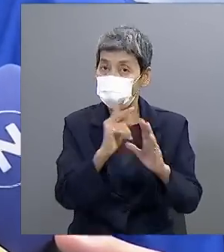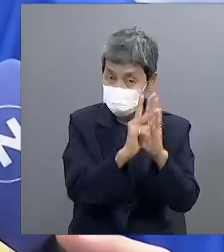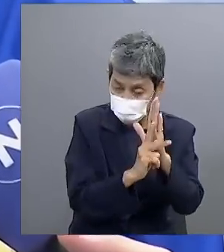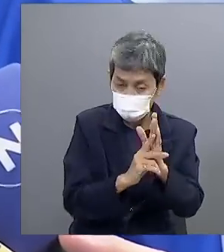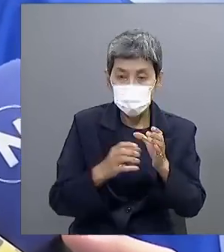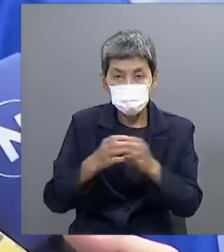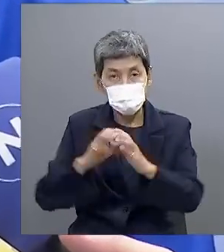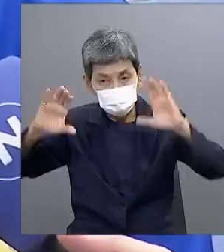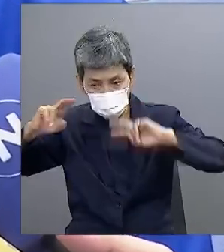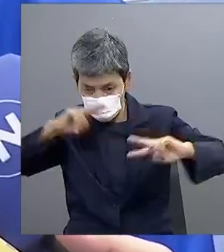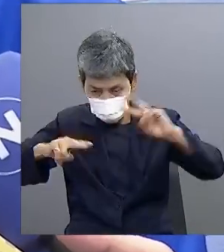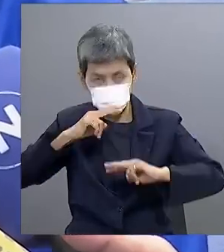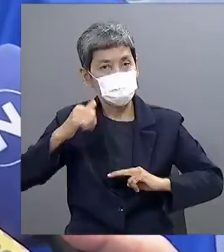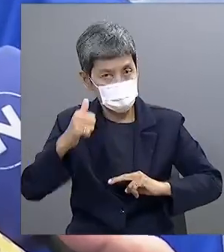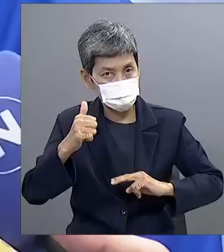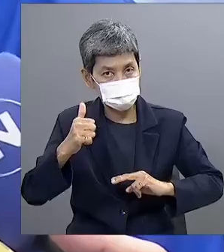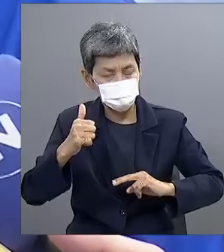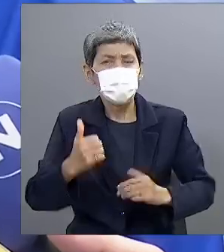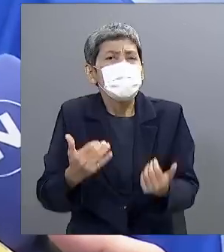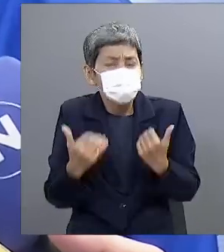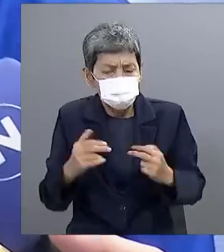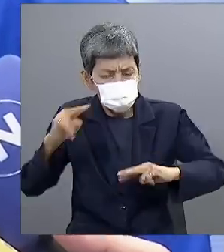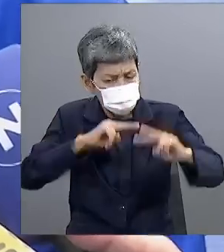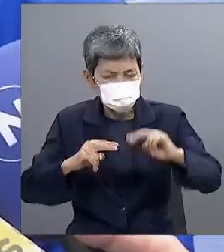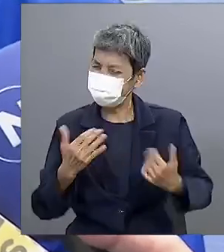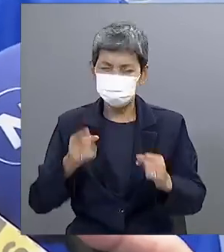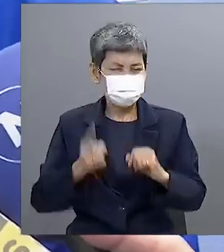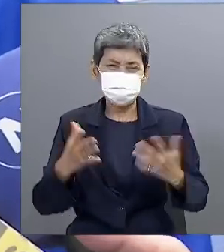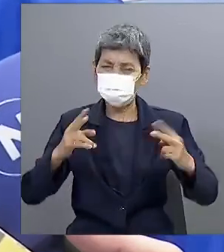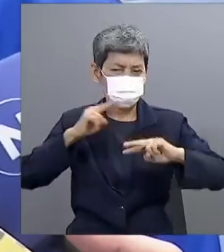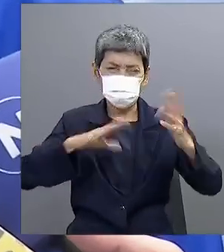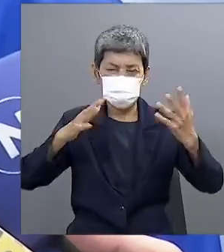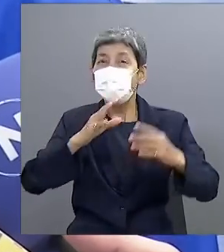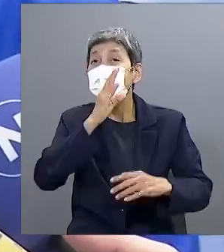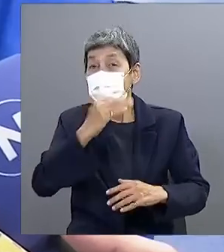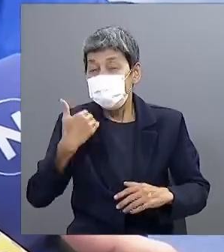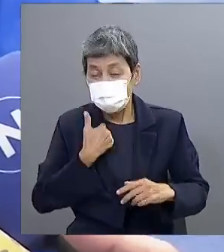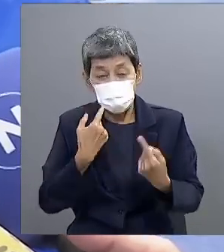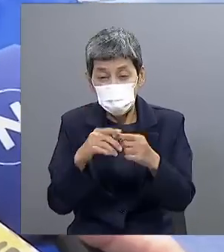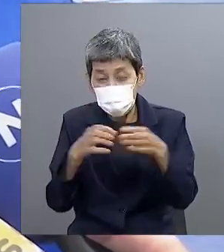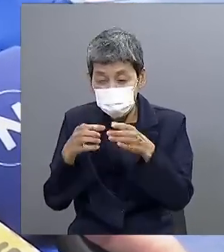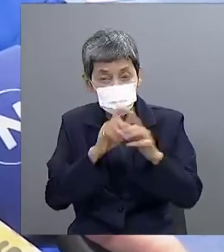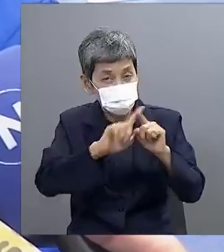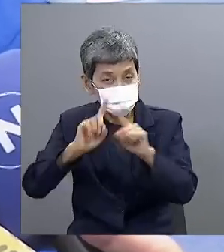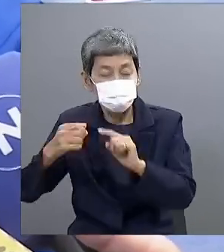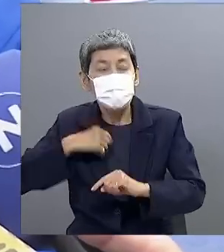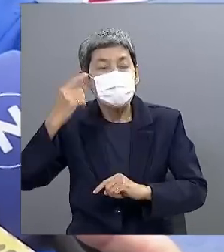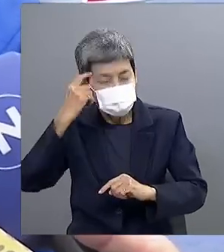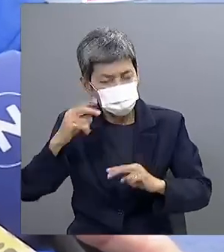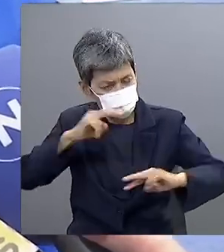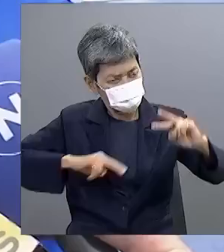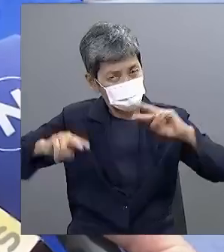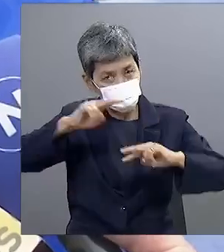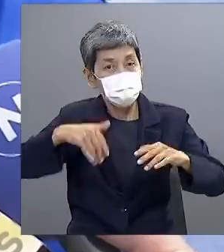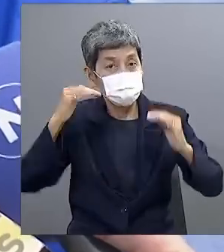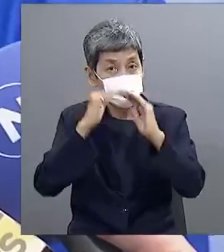งๆนะครับปัจจุบันมันตรวจสอบได้ไม่จริงนะครับถ้าเกิดมีความหลากหลายของพรรคอย่างเงี้ยเชื่อเลยว่าการตรวจสอบประชาธิปไตยมันถูกพัฒ